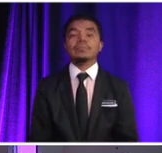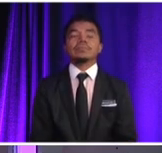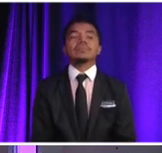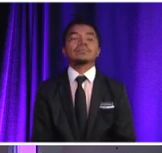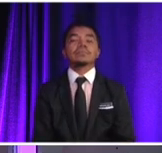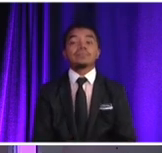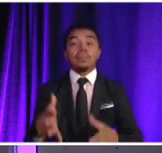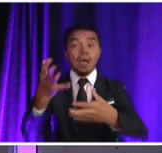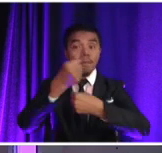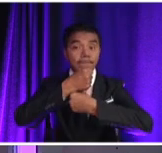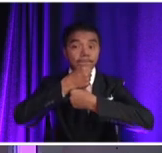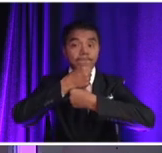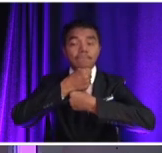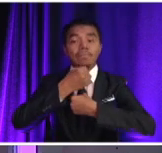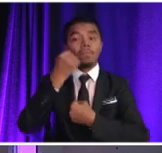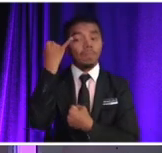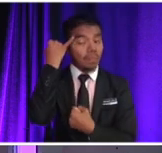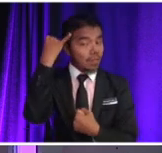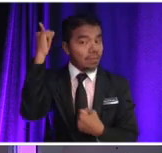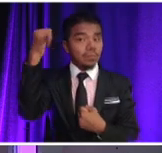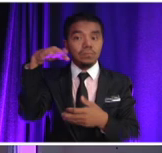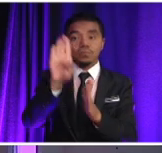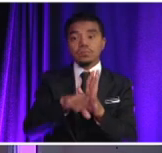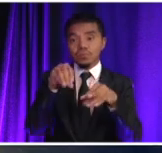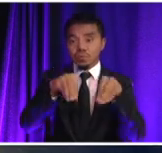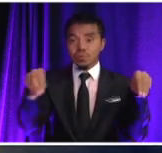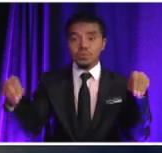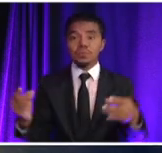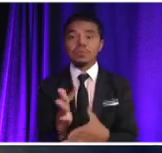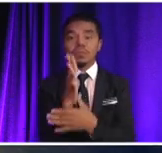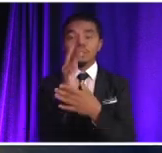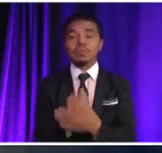ilmu pengetahuan untuk bercucuk tanam baik baik